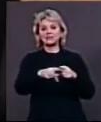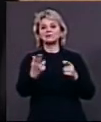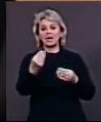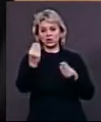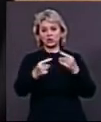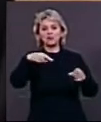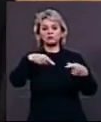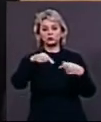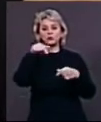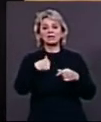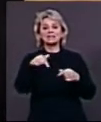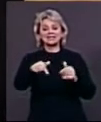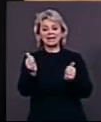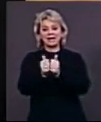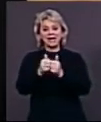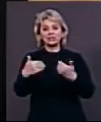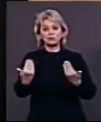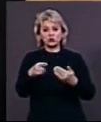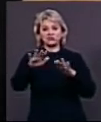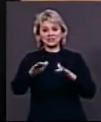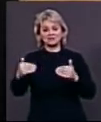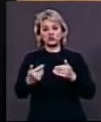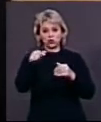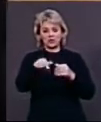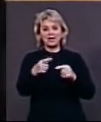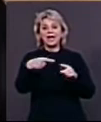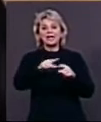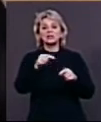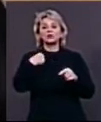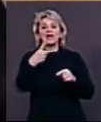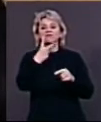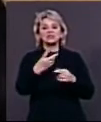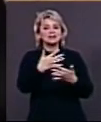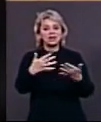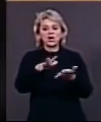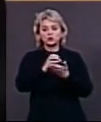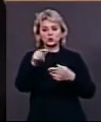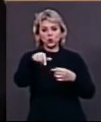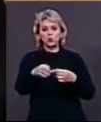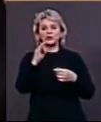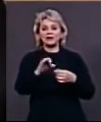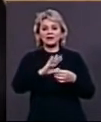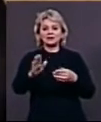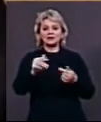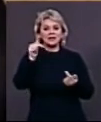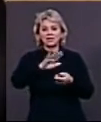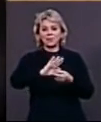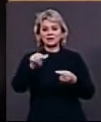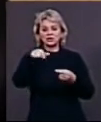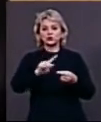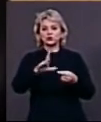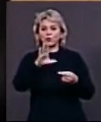играл в футбол. Я здесь недалеко, в детстве жил, поэтому я здесь видел разруху и небытие, которое